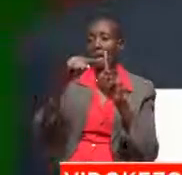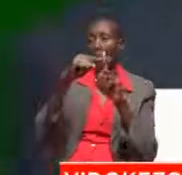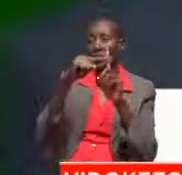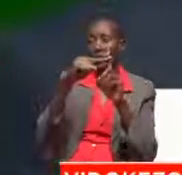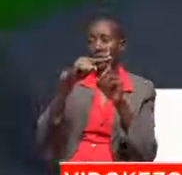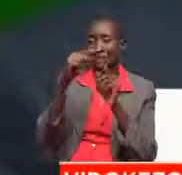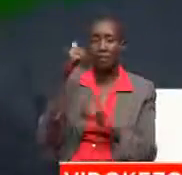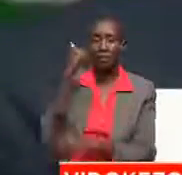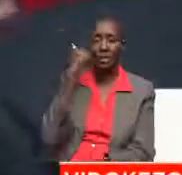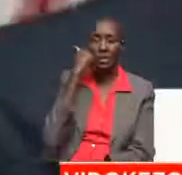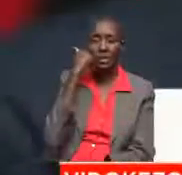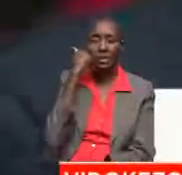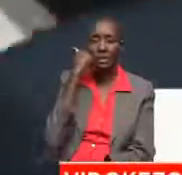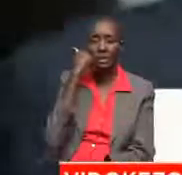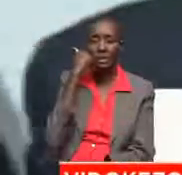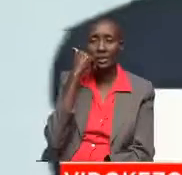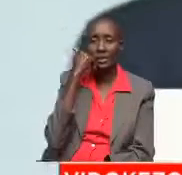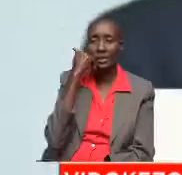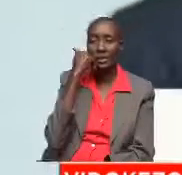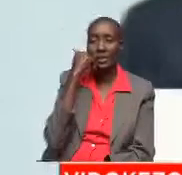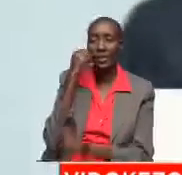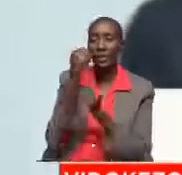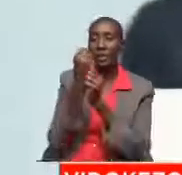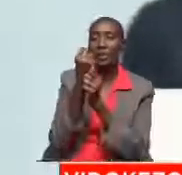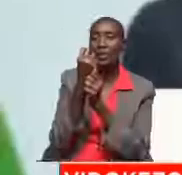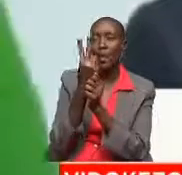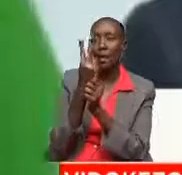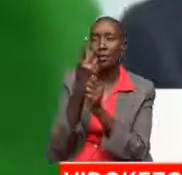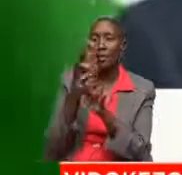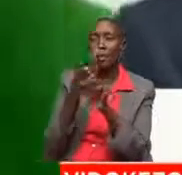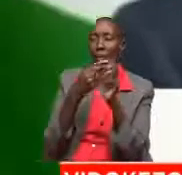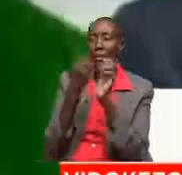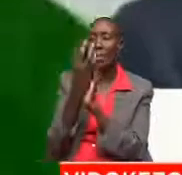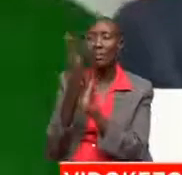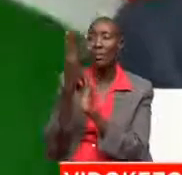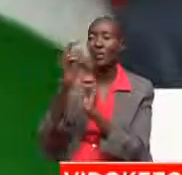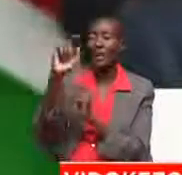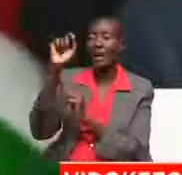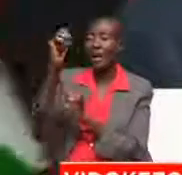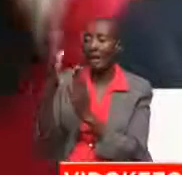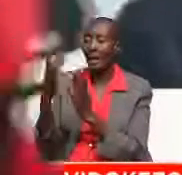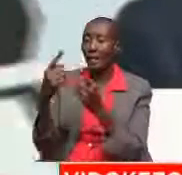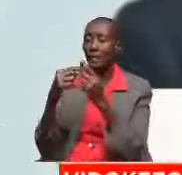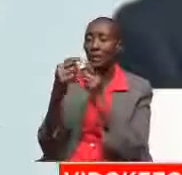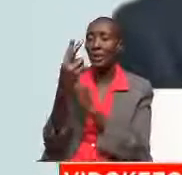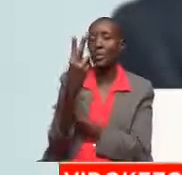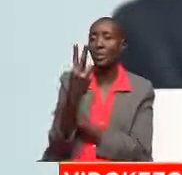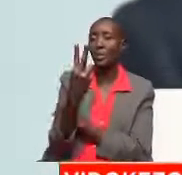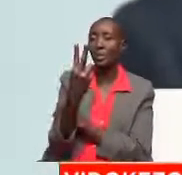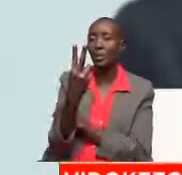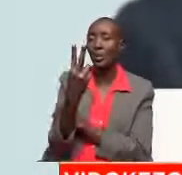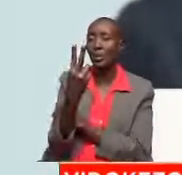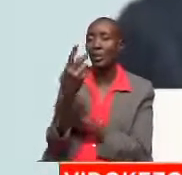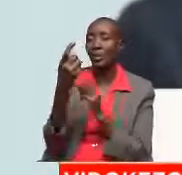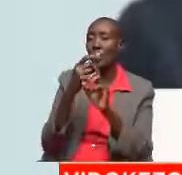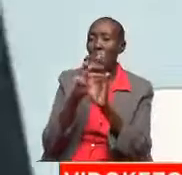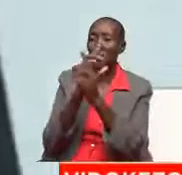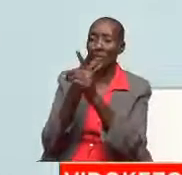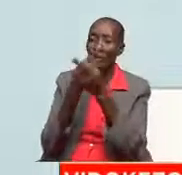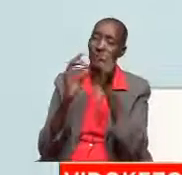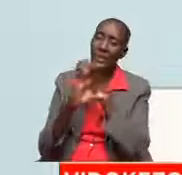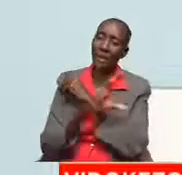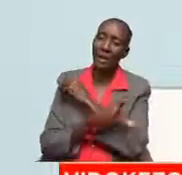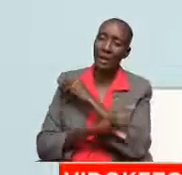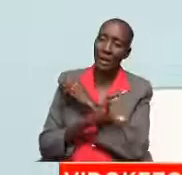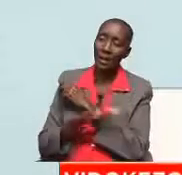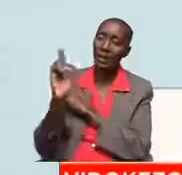disease. 12 of the 14 are Kenyans, while 2 are foreign nationals.